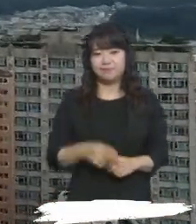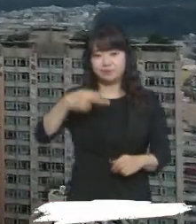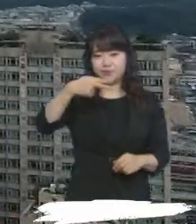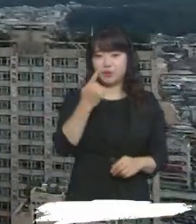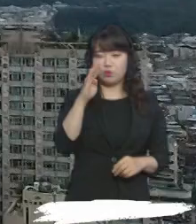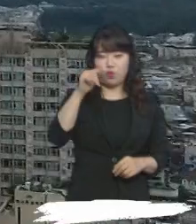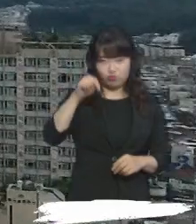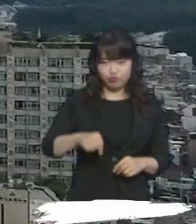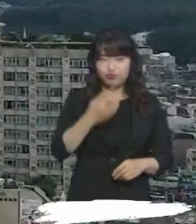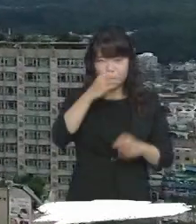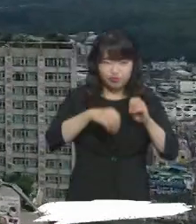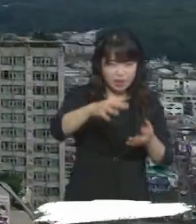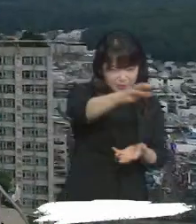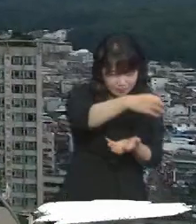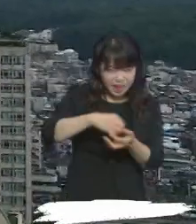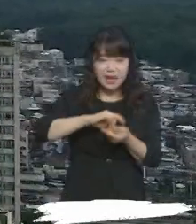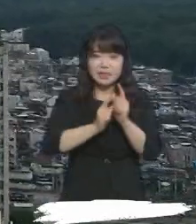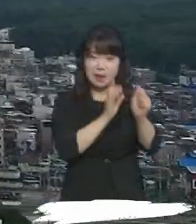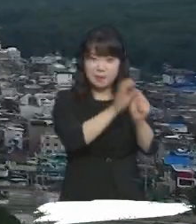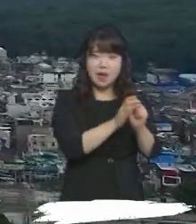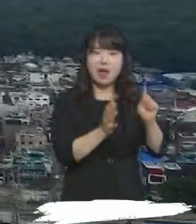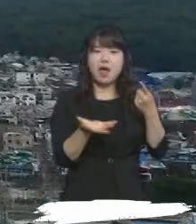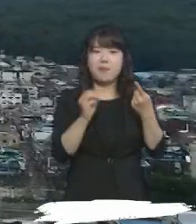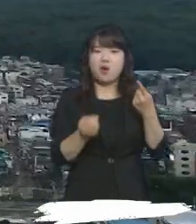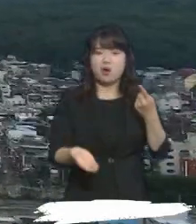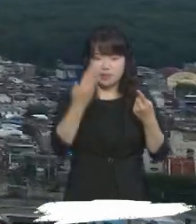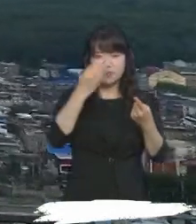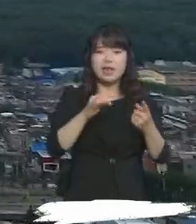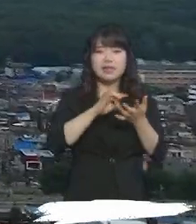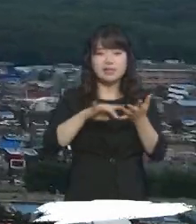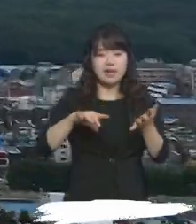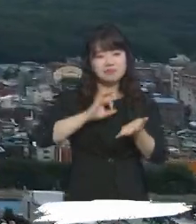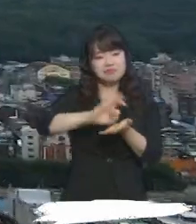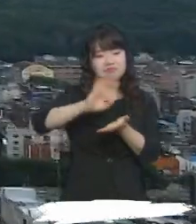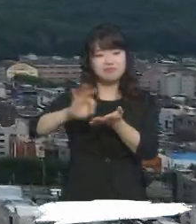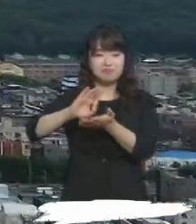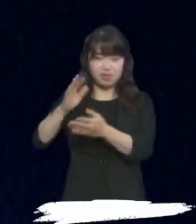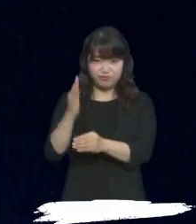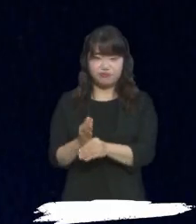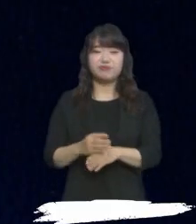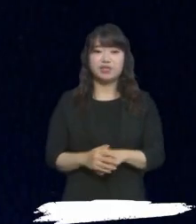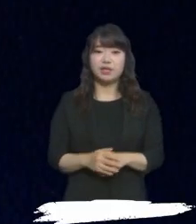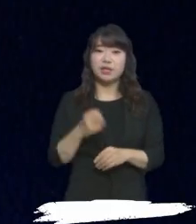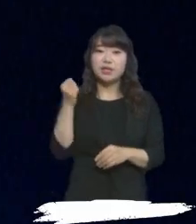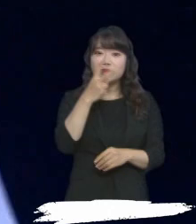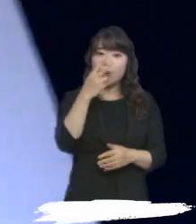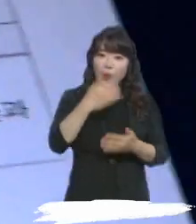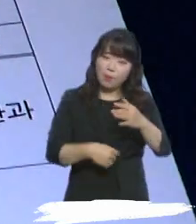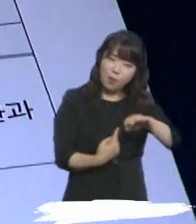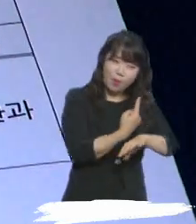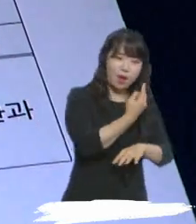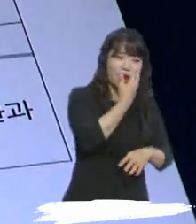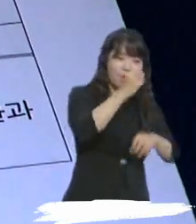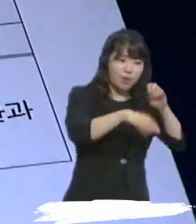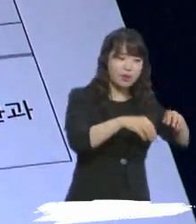도봉구는 쓰레기 수거 대행 용역비로 연간 100억 원이 넘는 주민 세금을 투입하고 있습니다. 또한 나머지 두 업체는 내부적으로